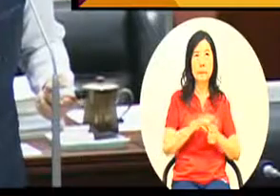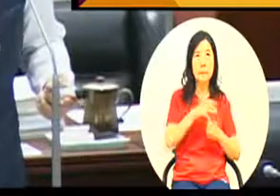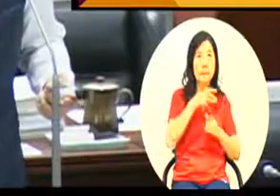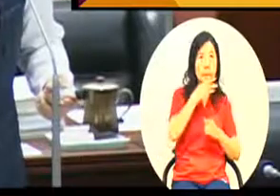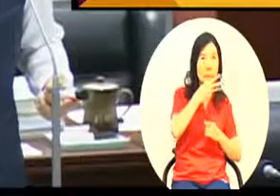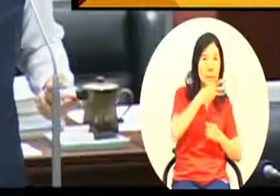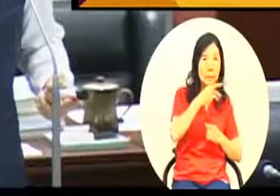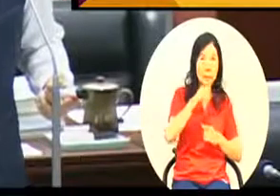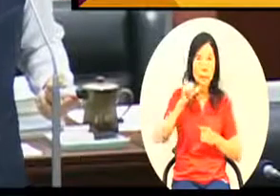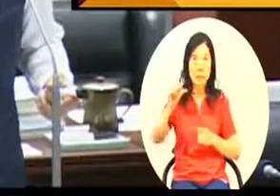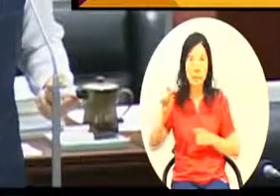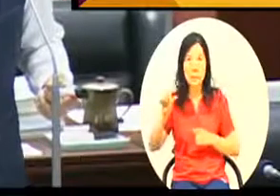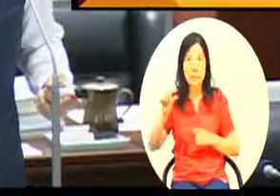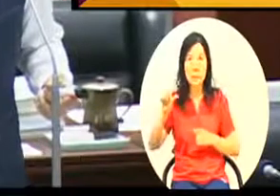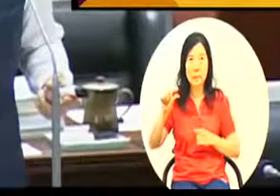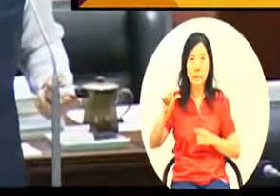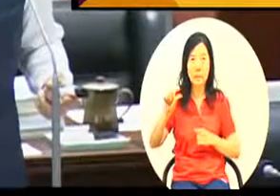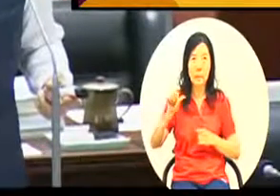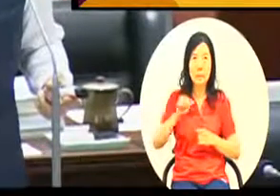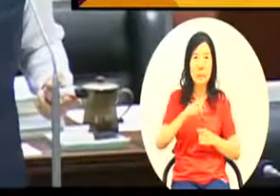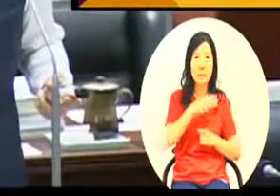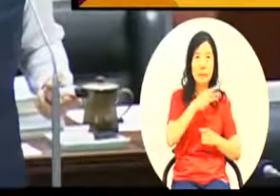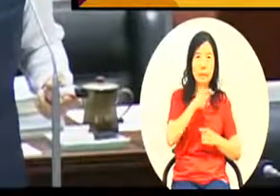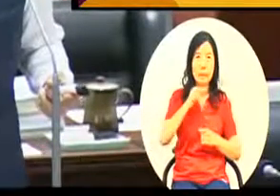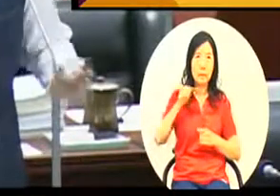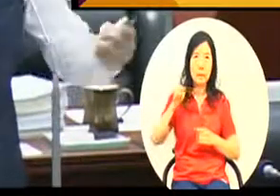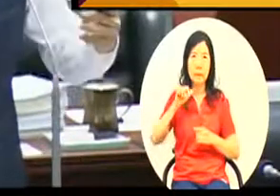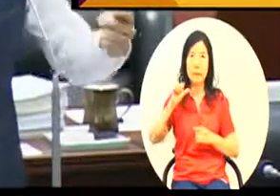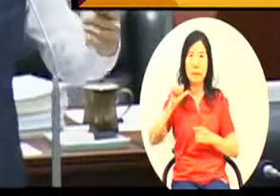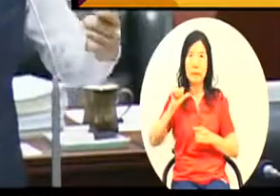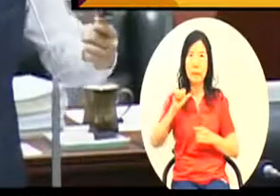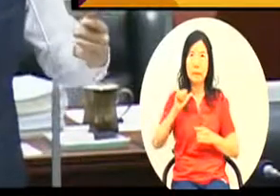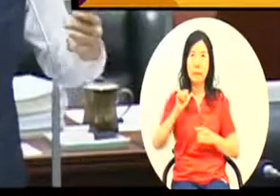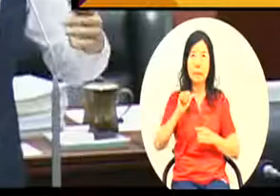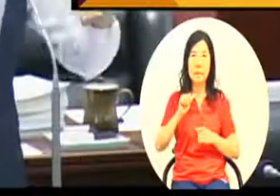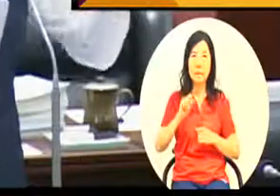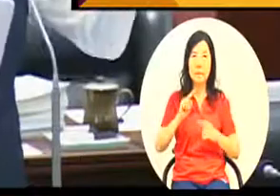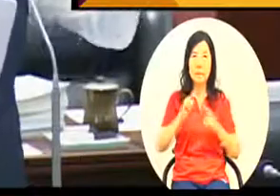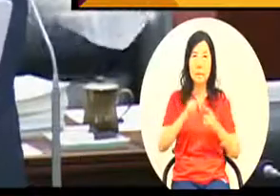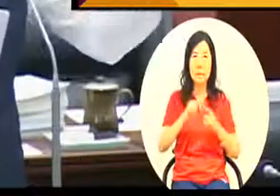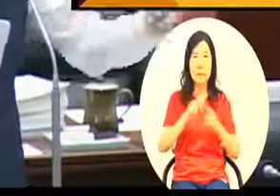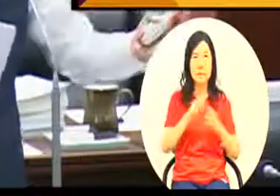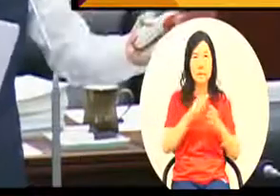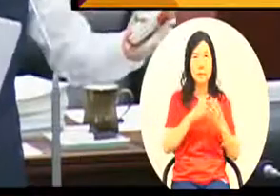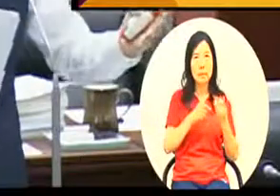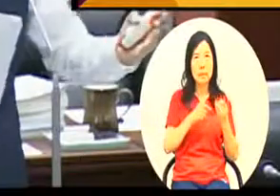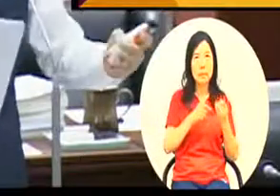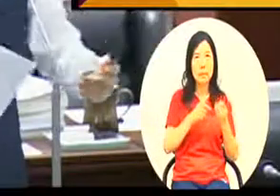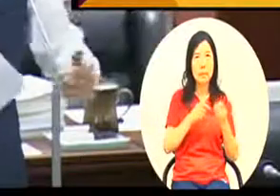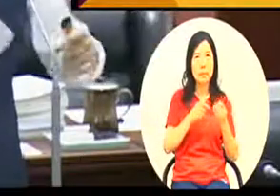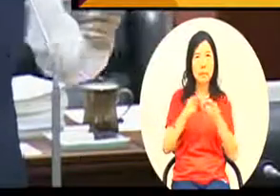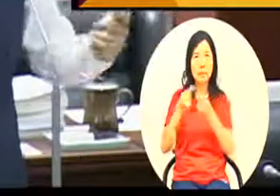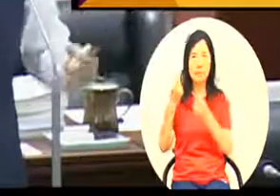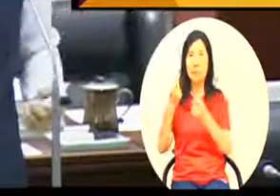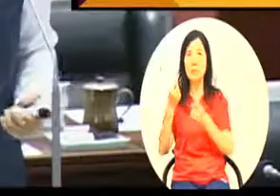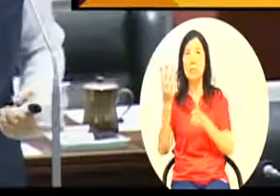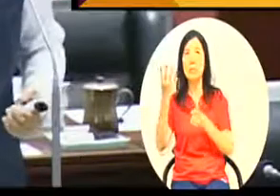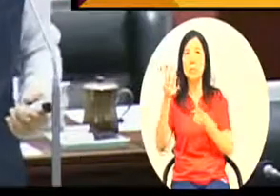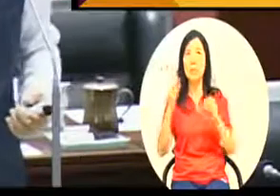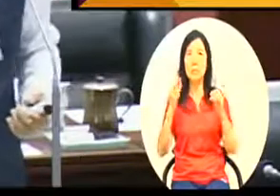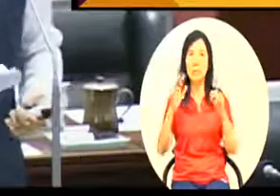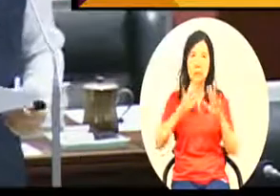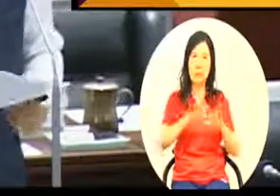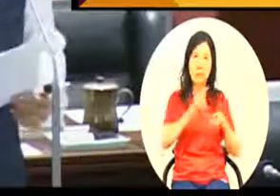3岁到5岁他们的实际进来的人数没有像去年那么多了。为什么？很多家长认为说